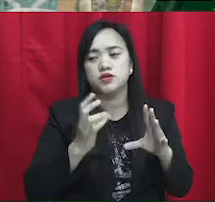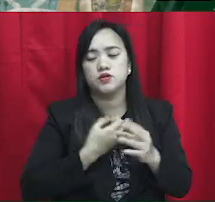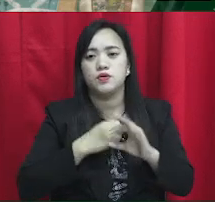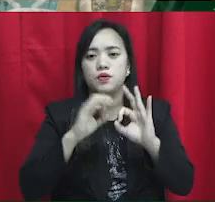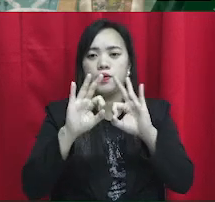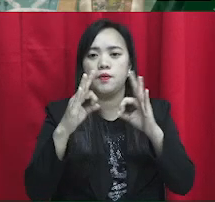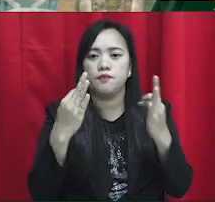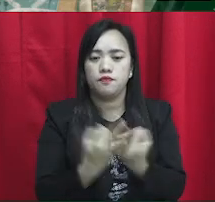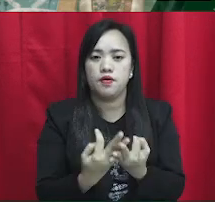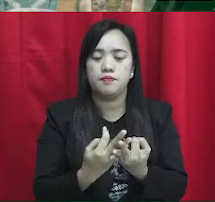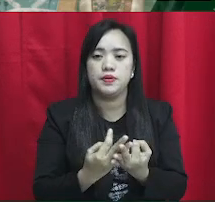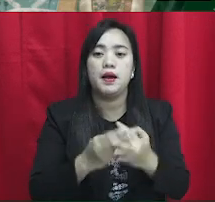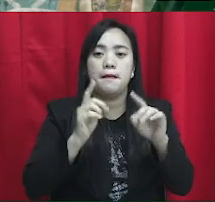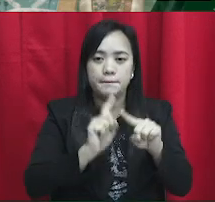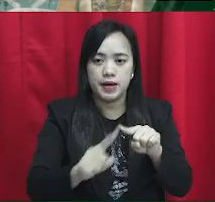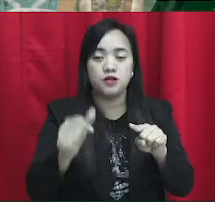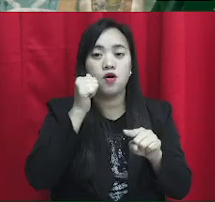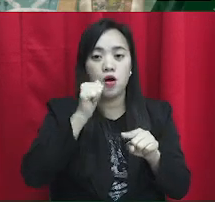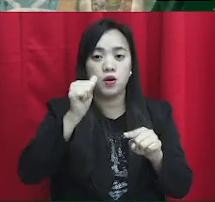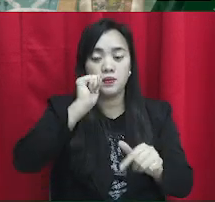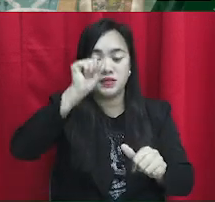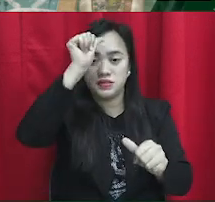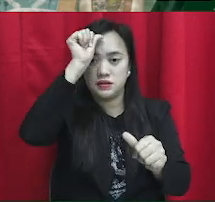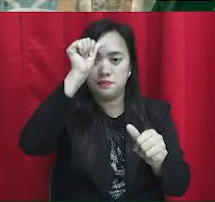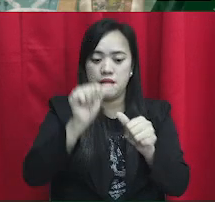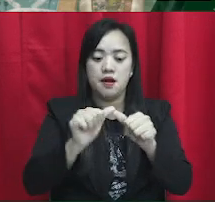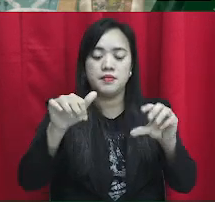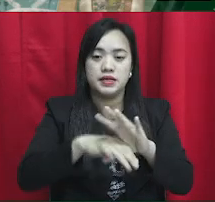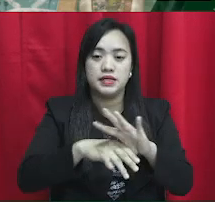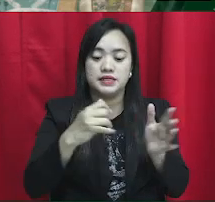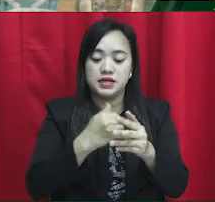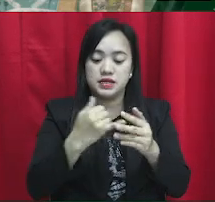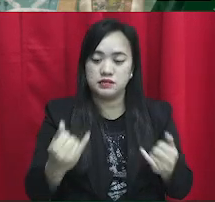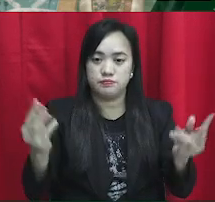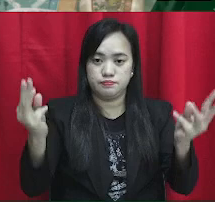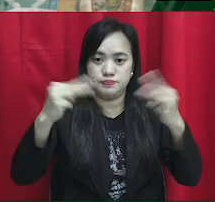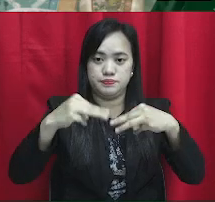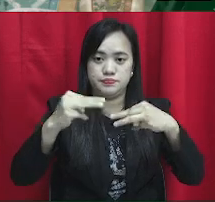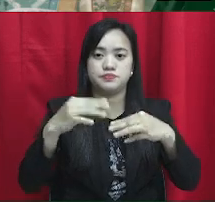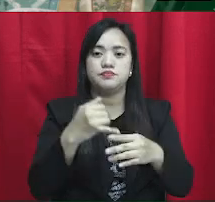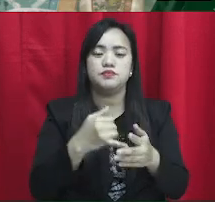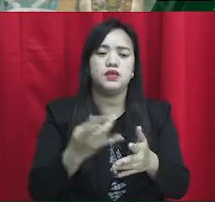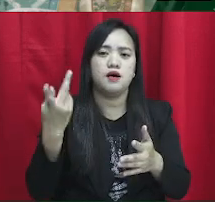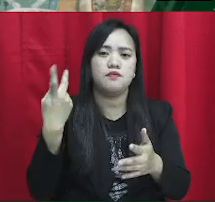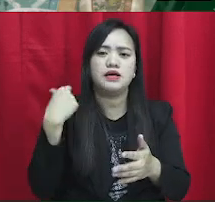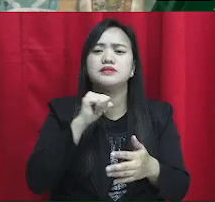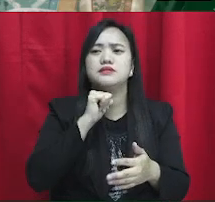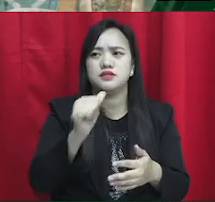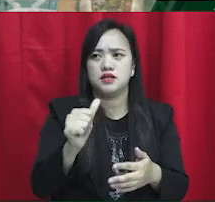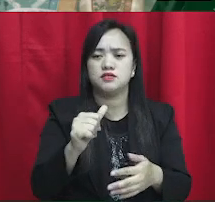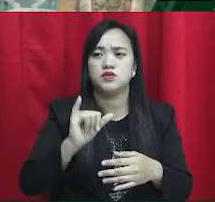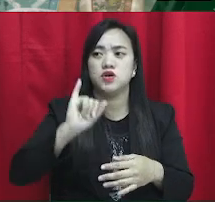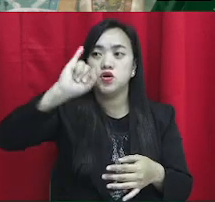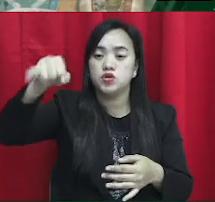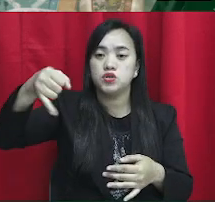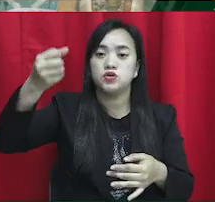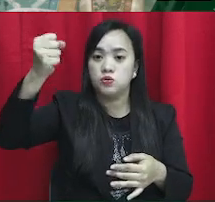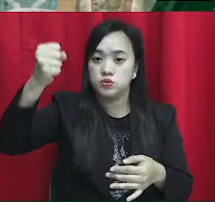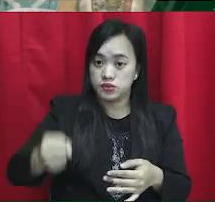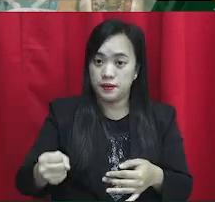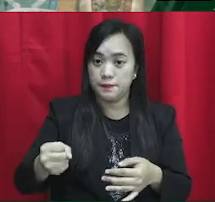the family, pero tandaan niyo po mga kapatid, sa tagpo po na ito mga kapatid, hindi po si Joseph, bagamat ginamit din